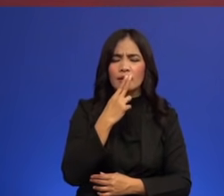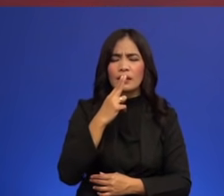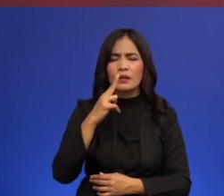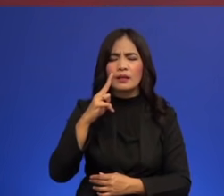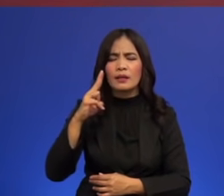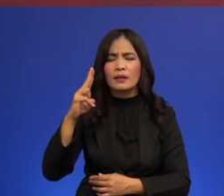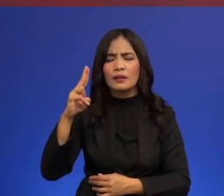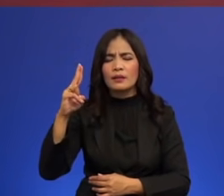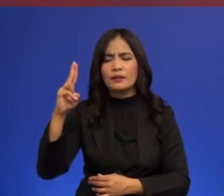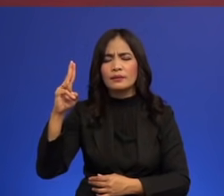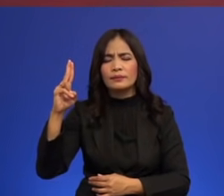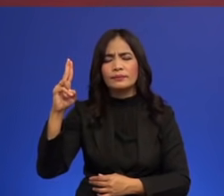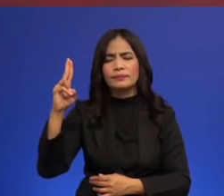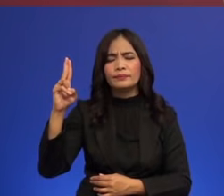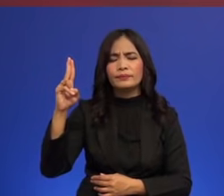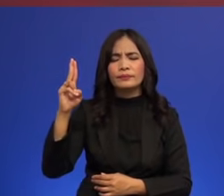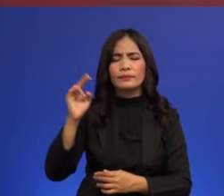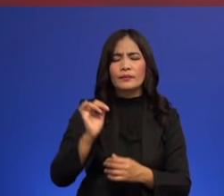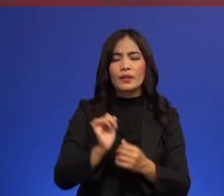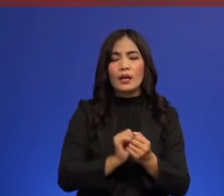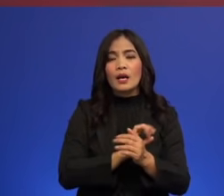percaya